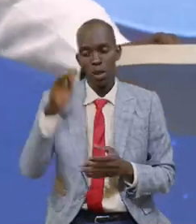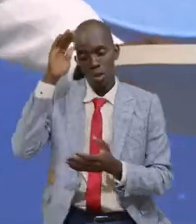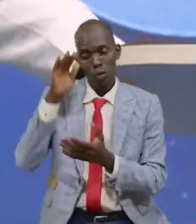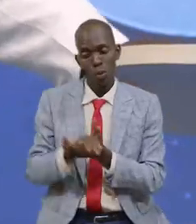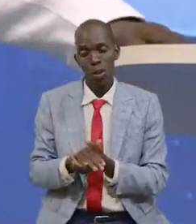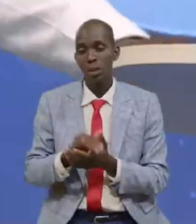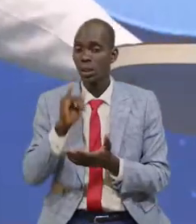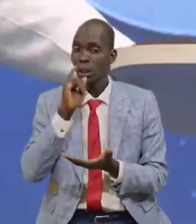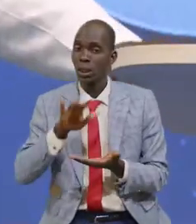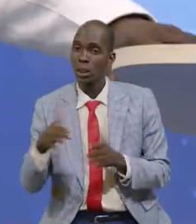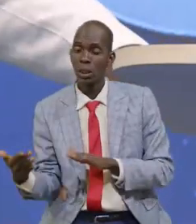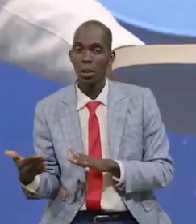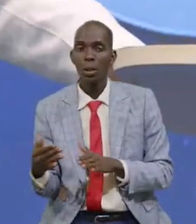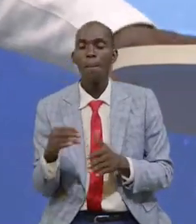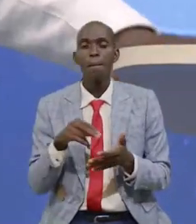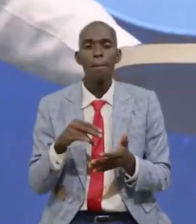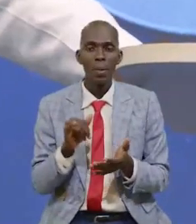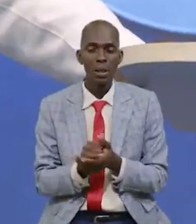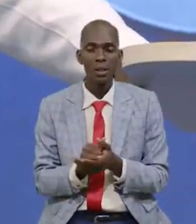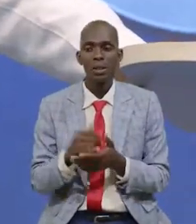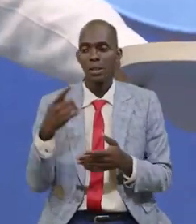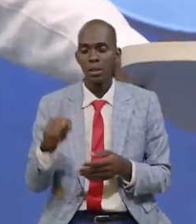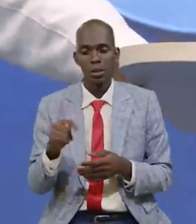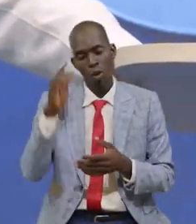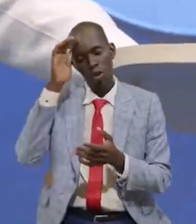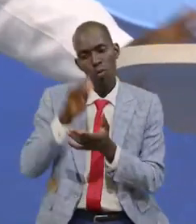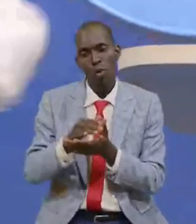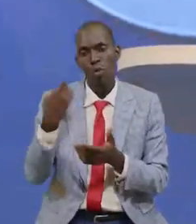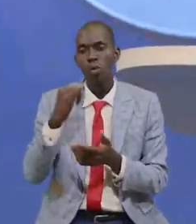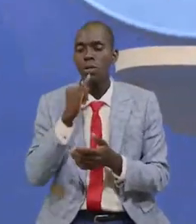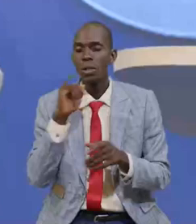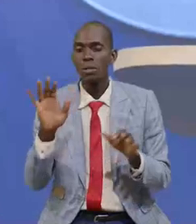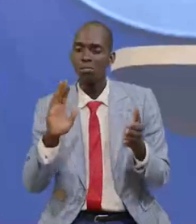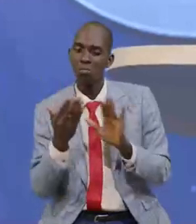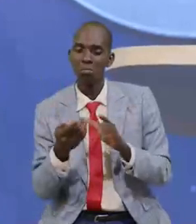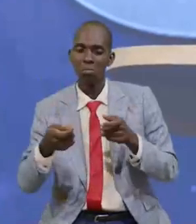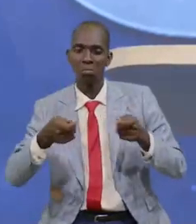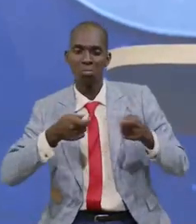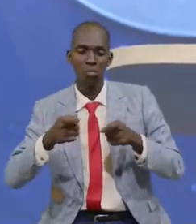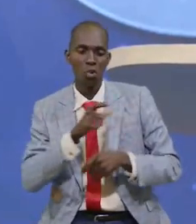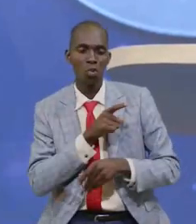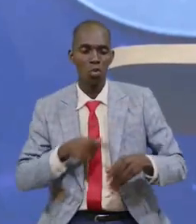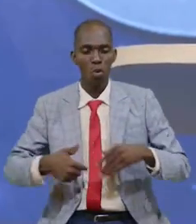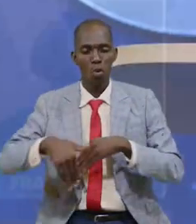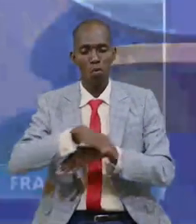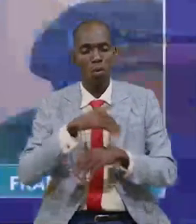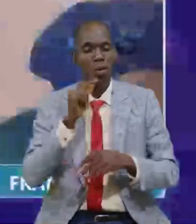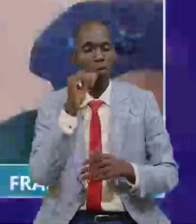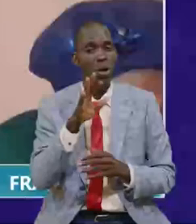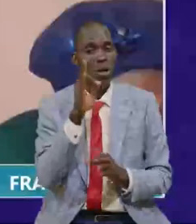si le mari meurt, lui qui avait le contrôle, la loi sur lui, l'amour sur lui,